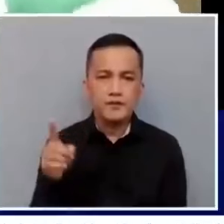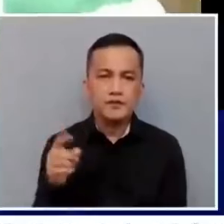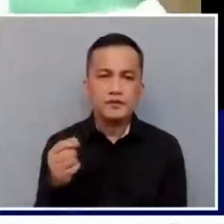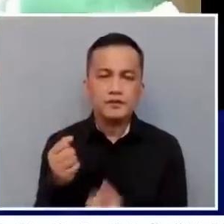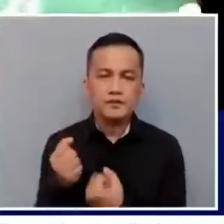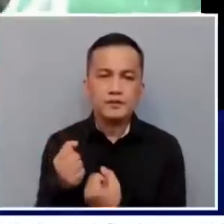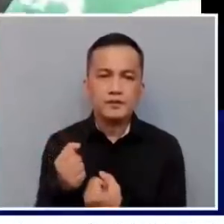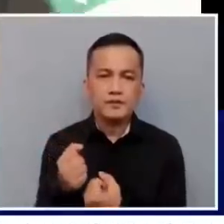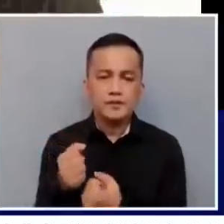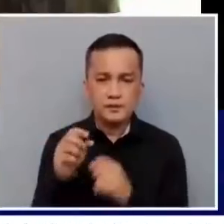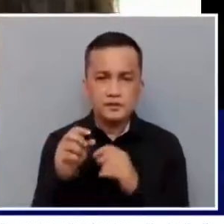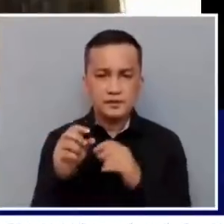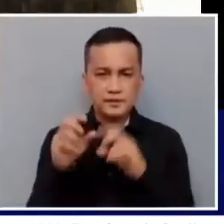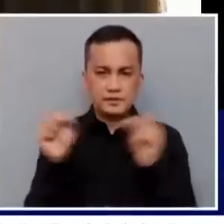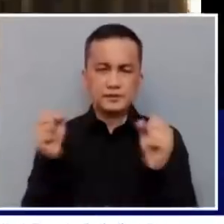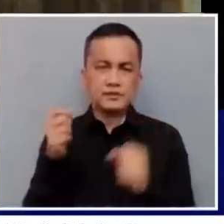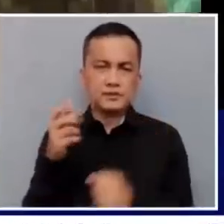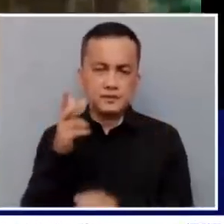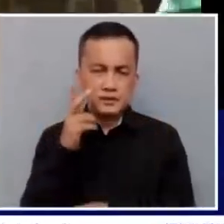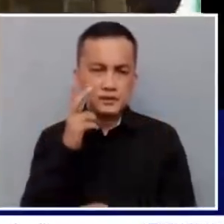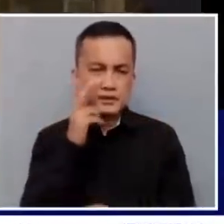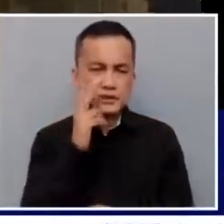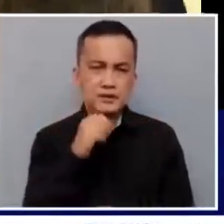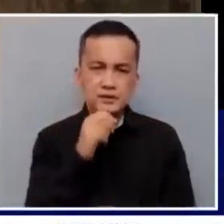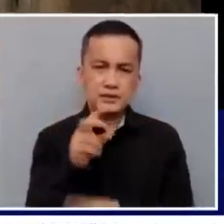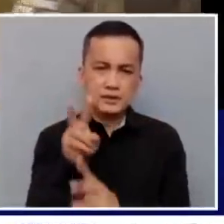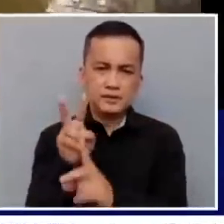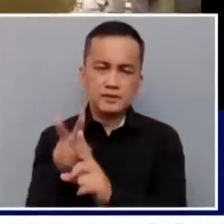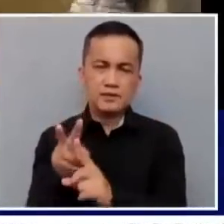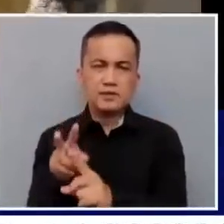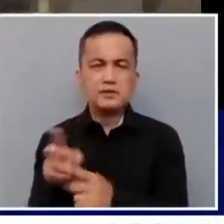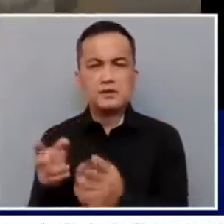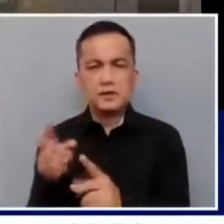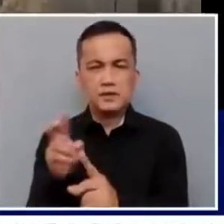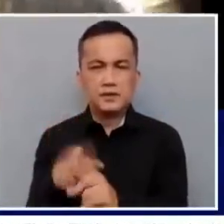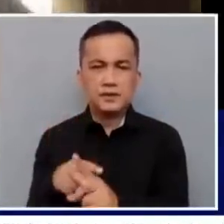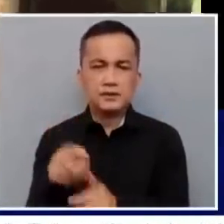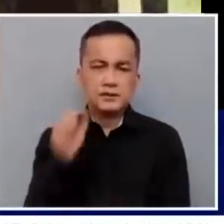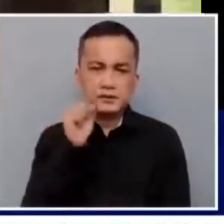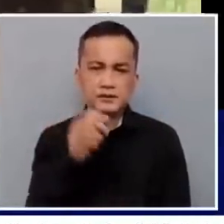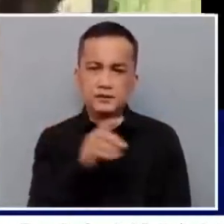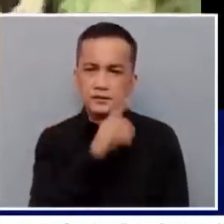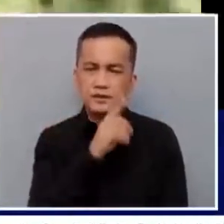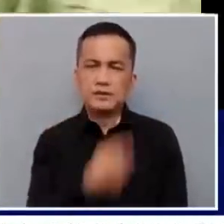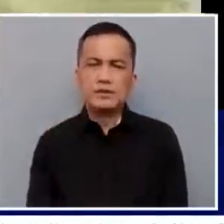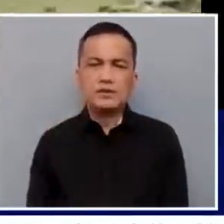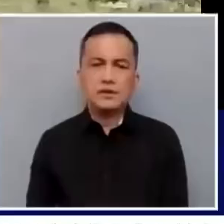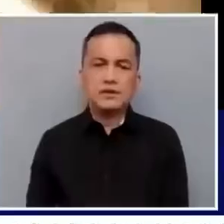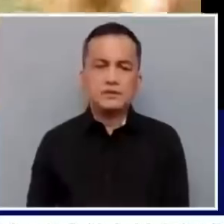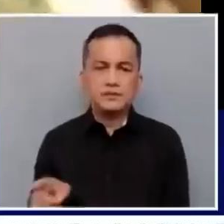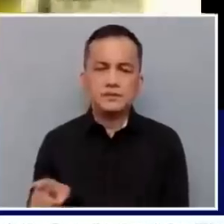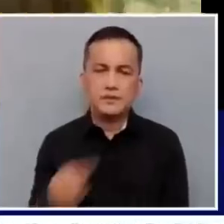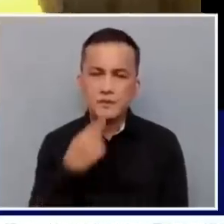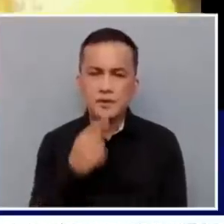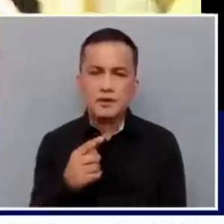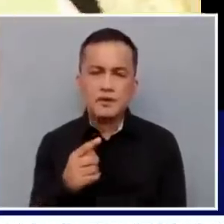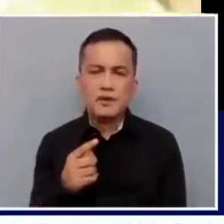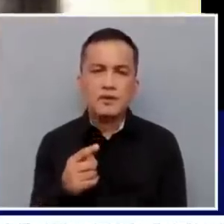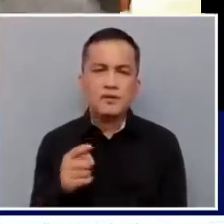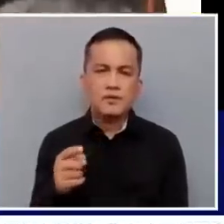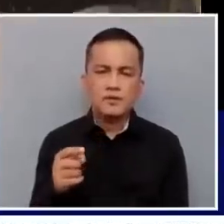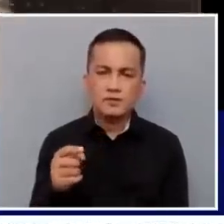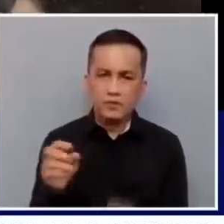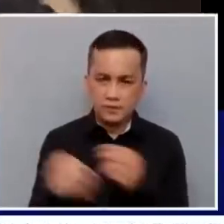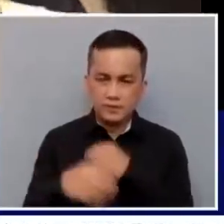President Duterte, hindi siya nag-apply kay Mayor Sara dahil yung preparations ay para kay Pangulo Duterte for